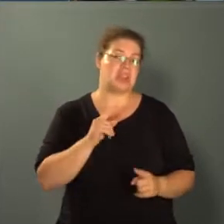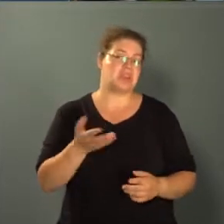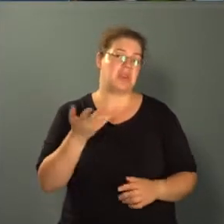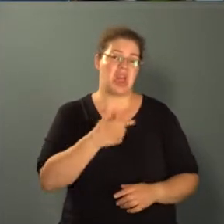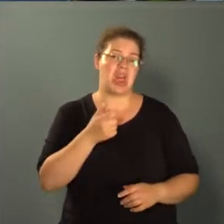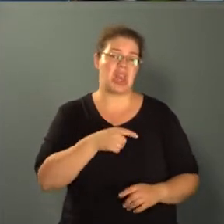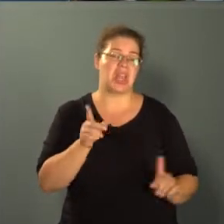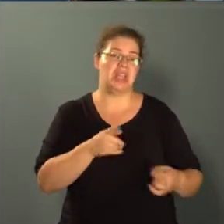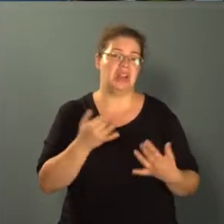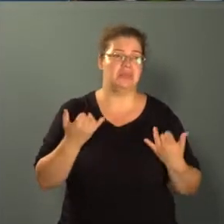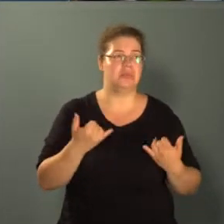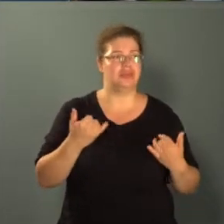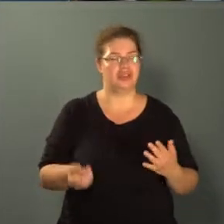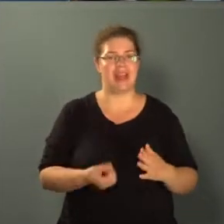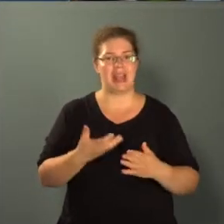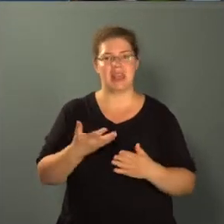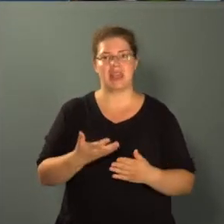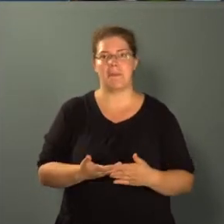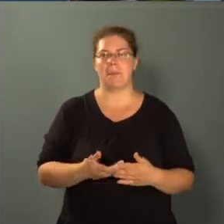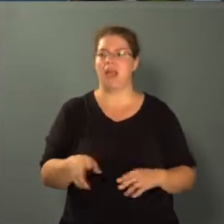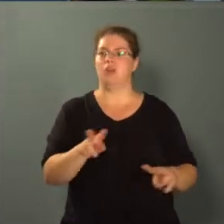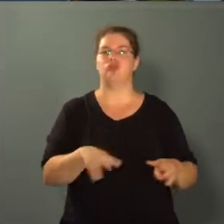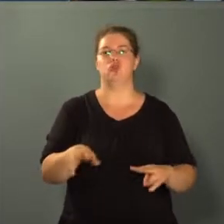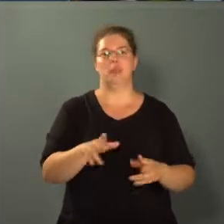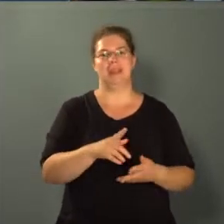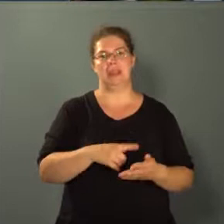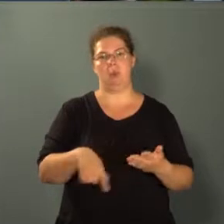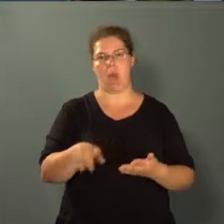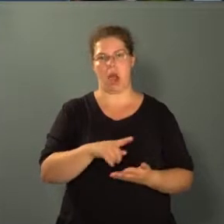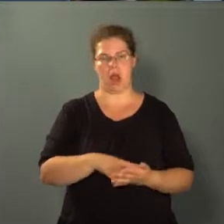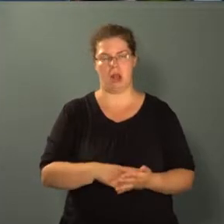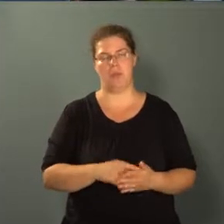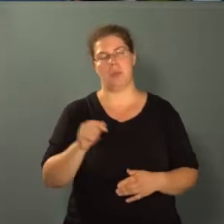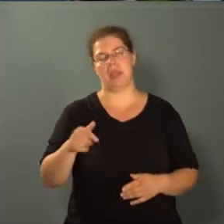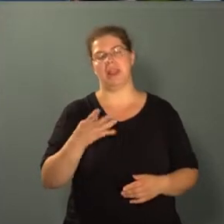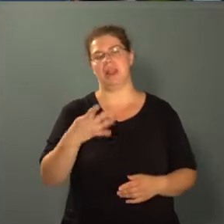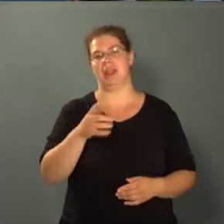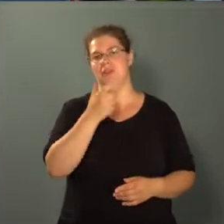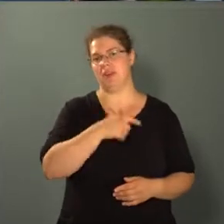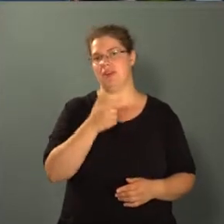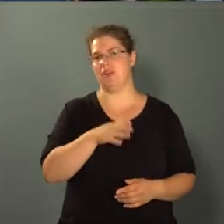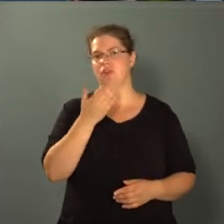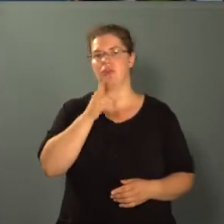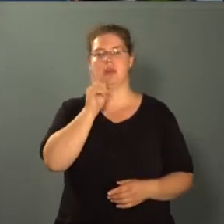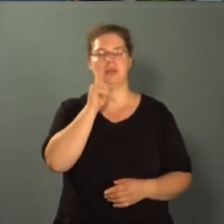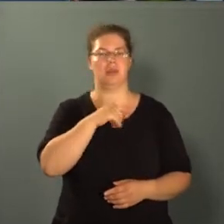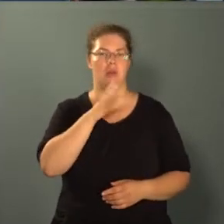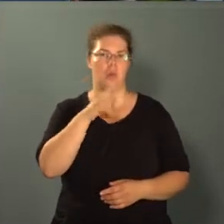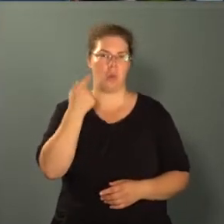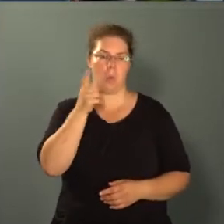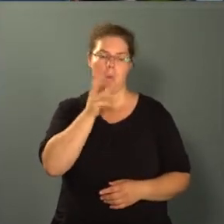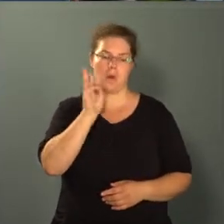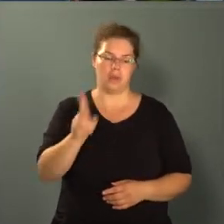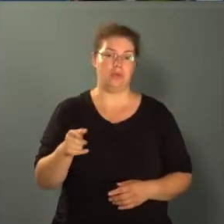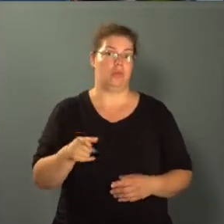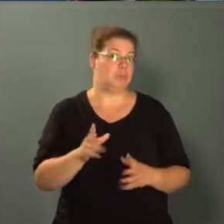régi dalokat. Illetve most jelent meg egy stúdióalbumunk, ez a 40 éves hitrock, és nagyon jól viszik,